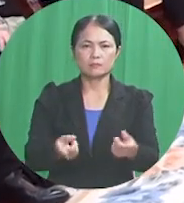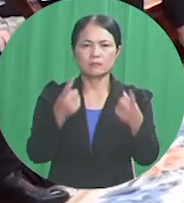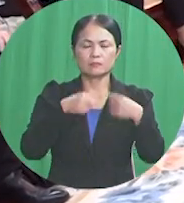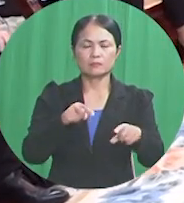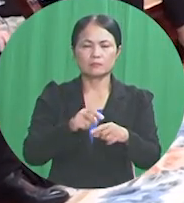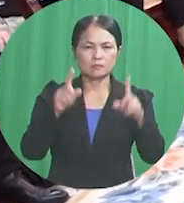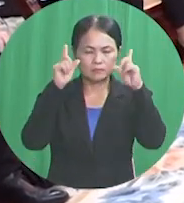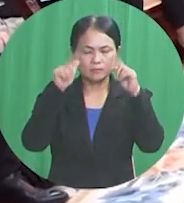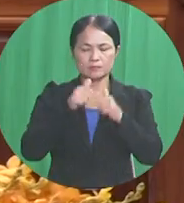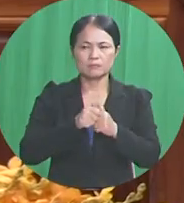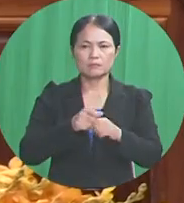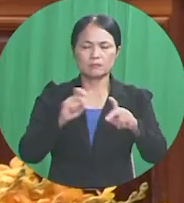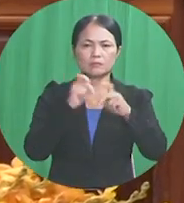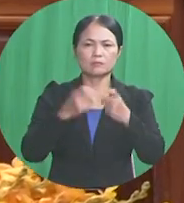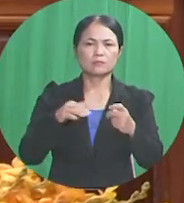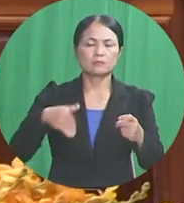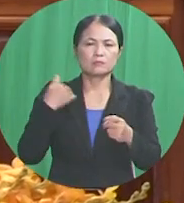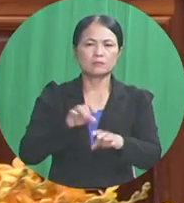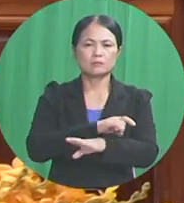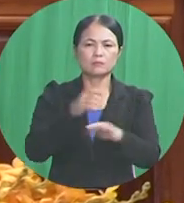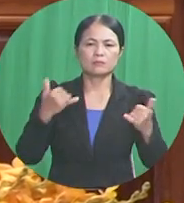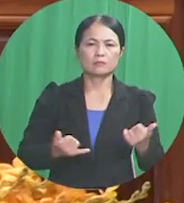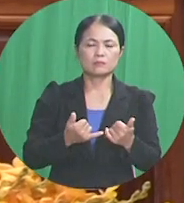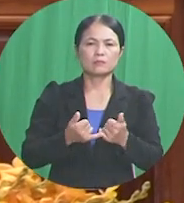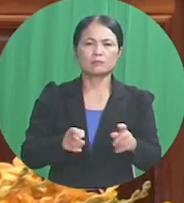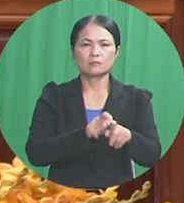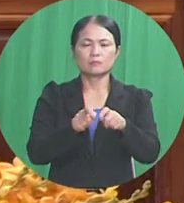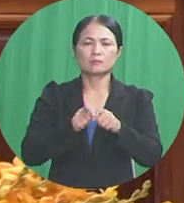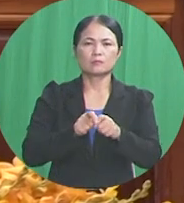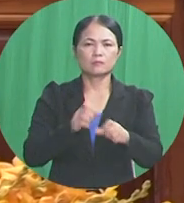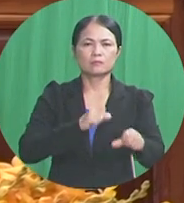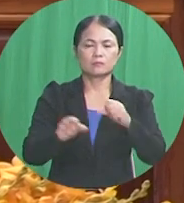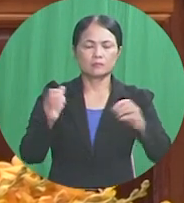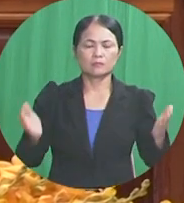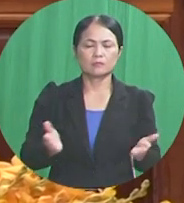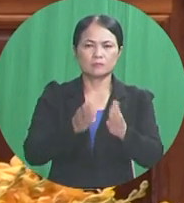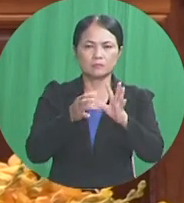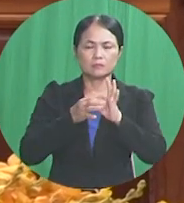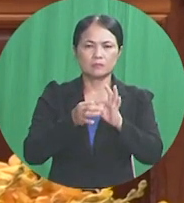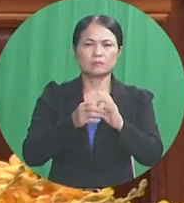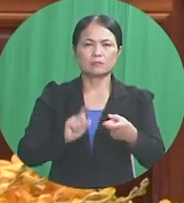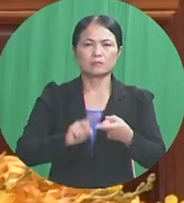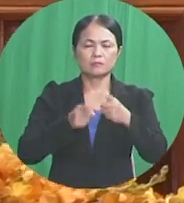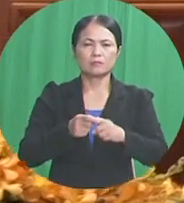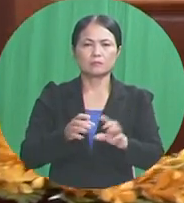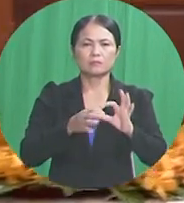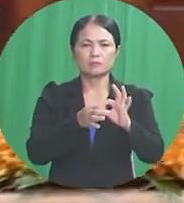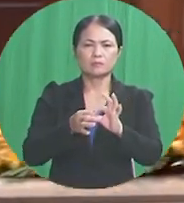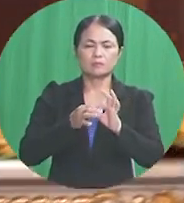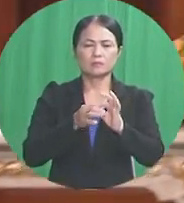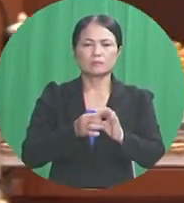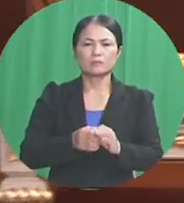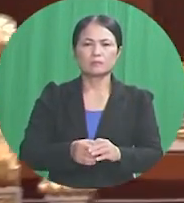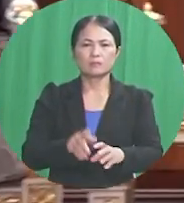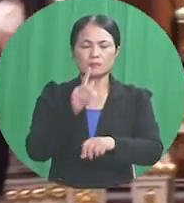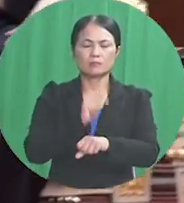របស់អាយុដាមនិងគណៈប្រតិភូនាពេលនេះនឹងរួមចំណែកបន្តលើកកម្ពស់ទំនាក់ទំនងមិត្តភាពសាមគ្គីភាពជាប្រ